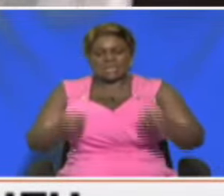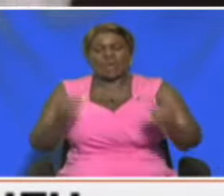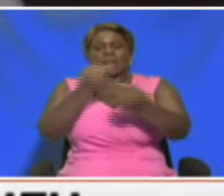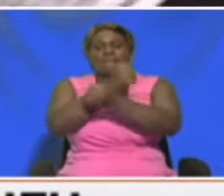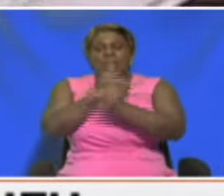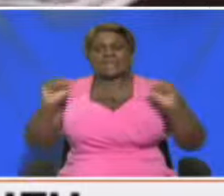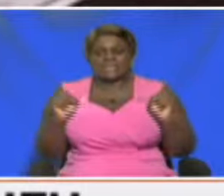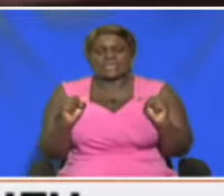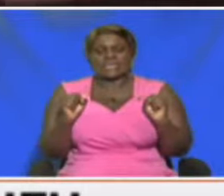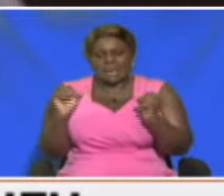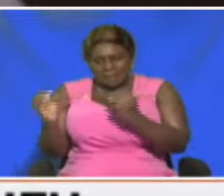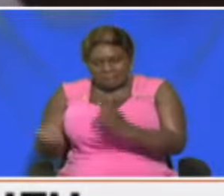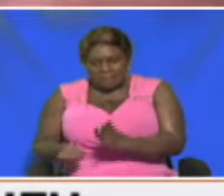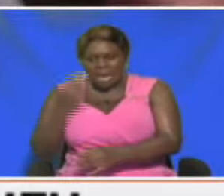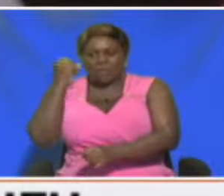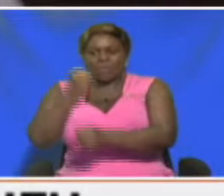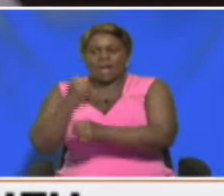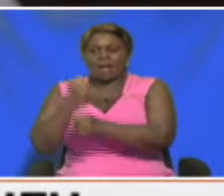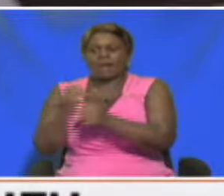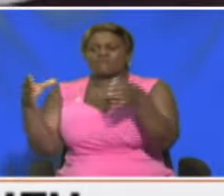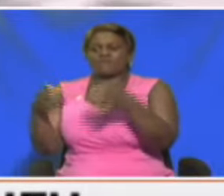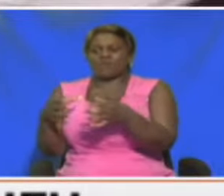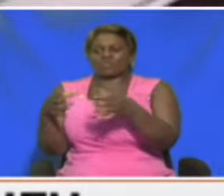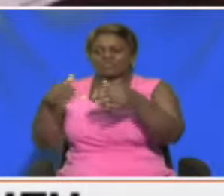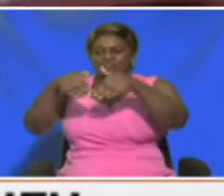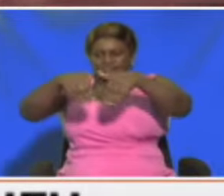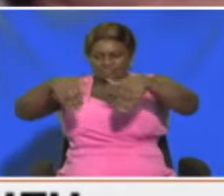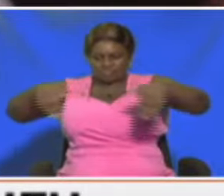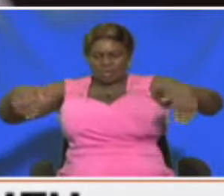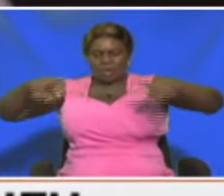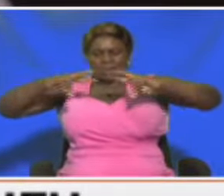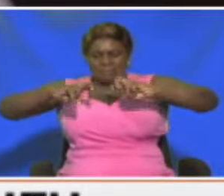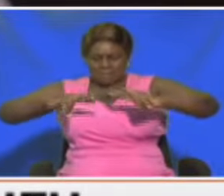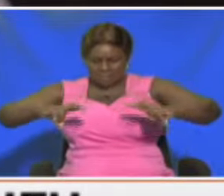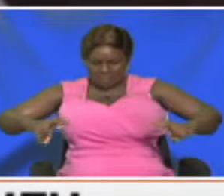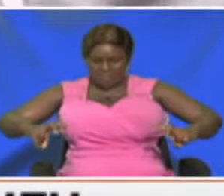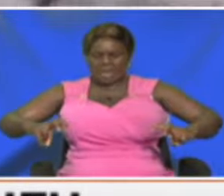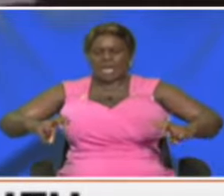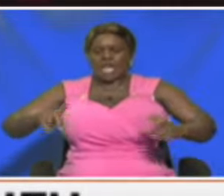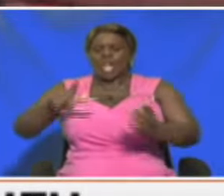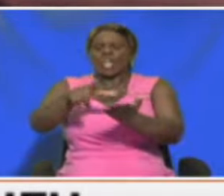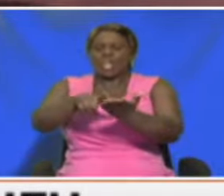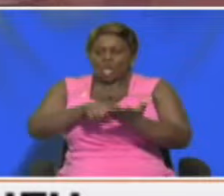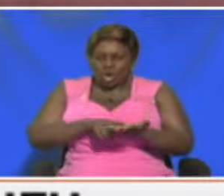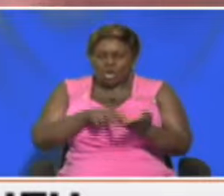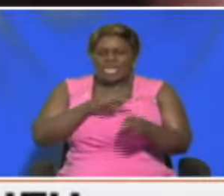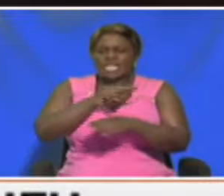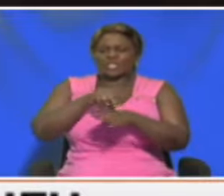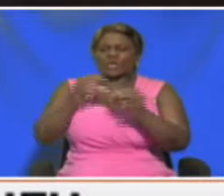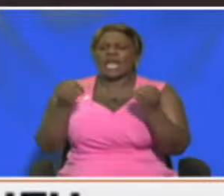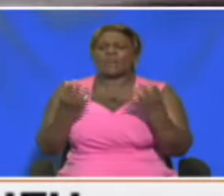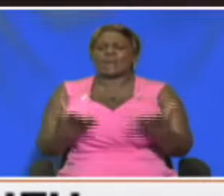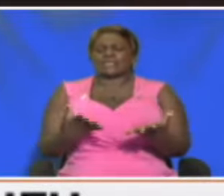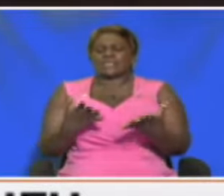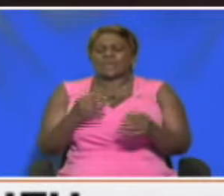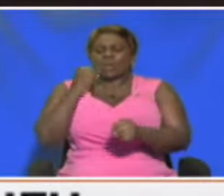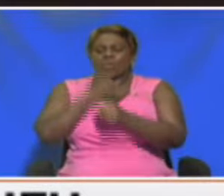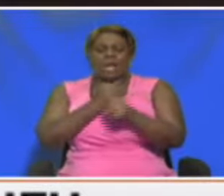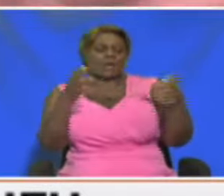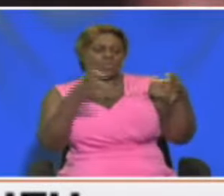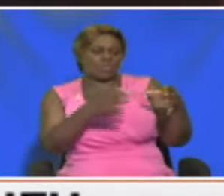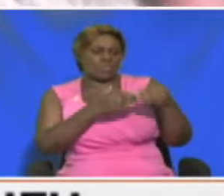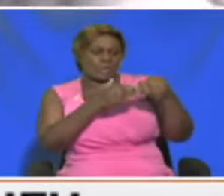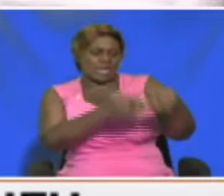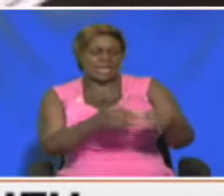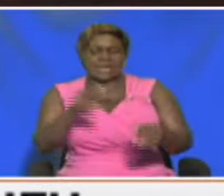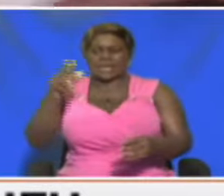rais amebuni jopo kazi huru litakalochunguza na kutathmini deni la taifa. Jopo hilo litaongozwa